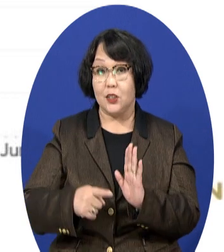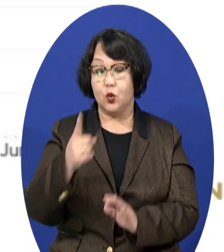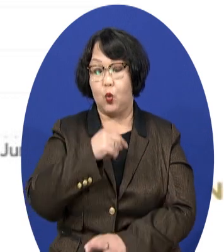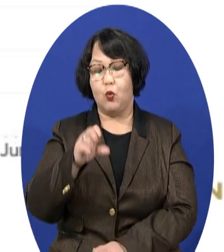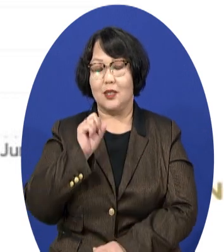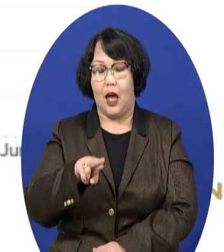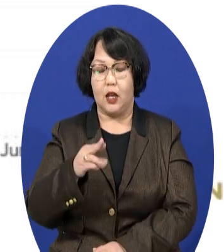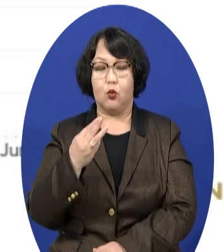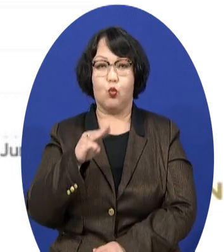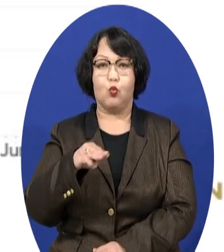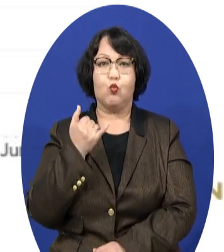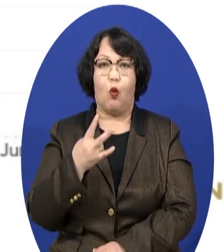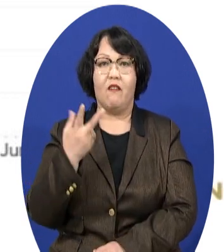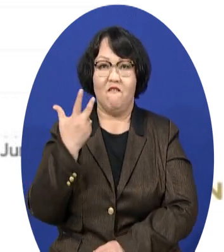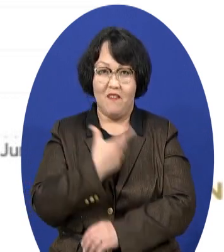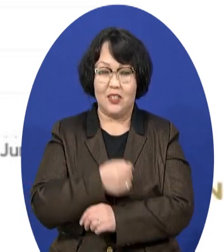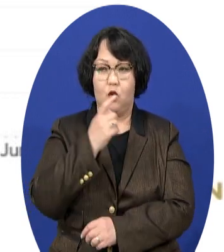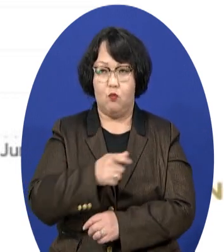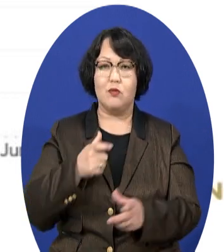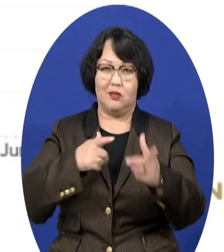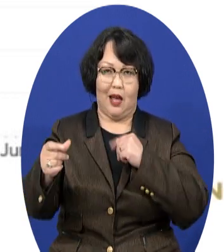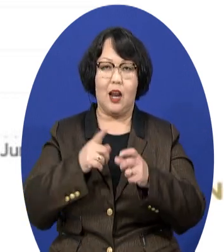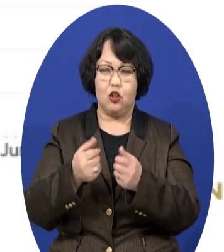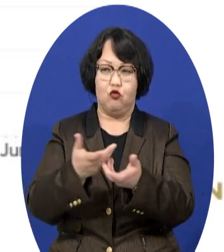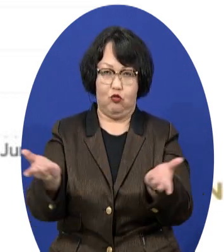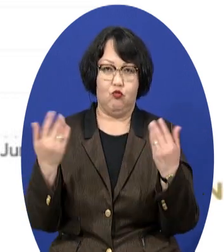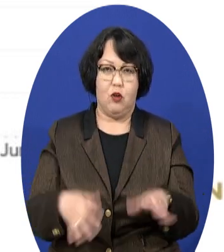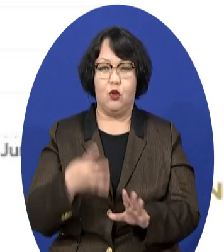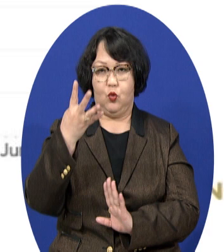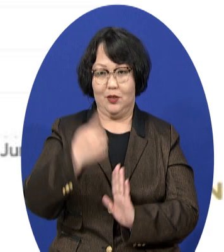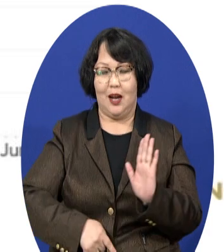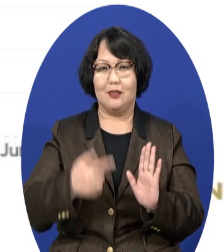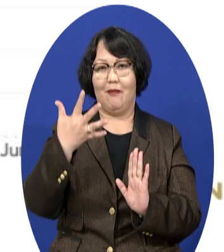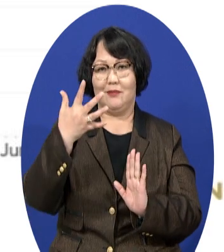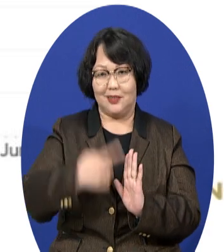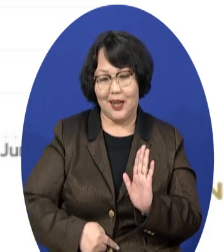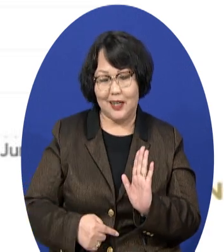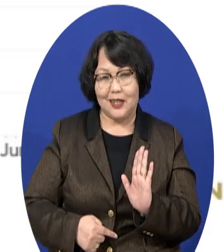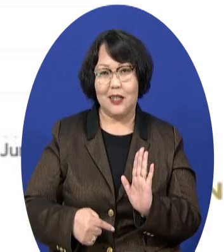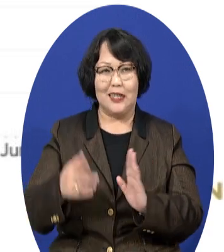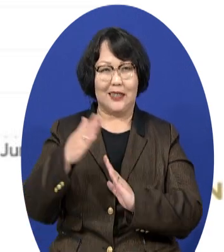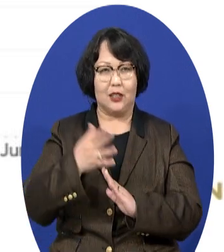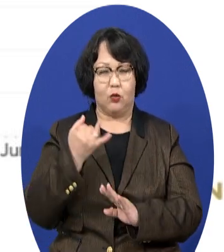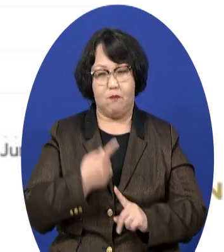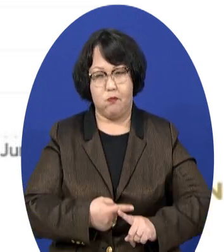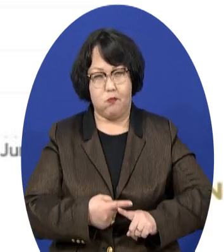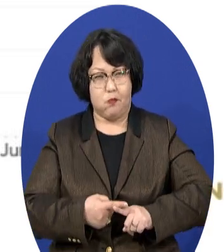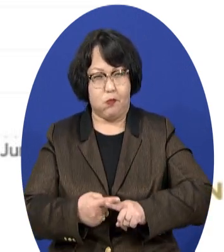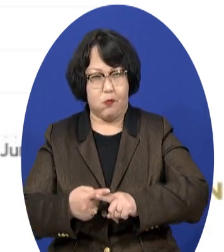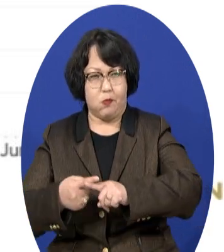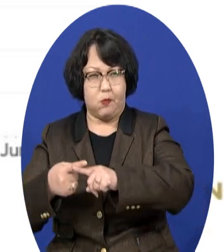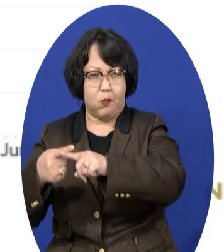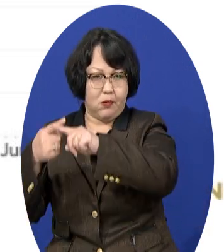сая тун одоо вакциныг хүмүүст тариад байсан бол 4-р сар 5-р саруудад тасралтгүй нэмэгдсээр за